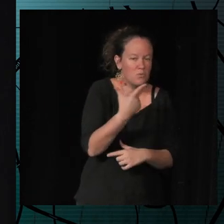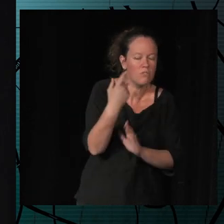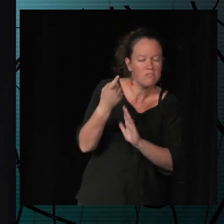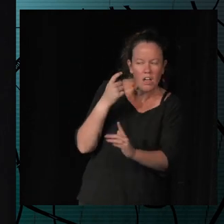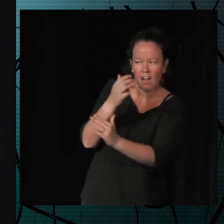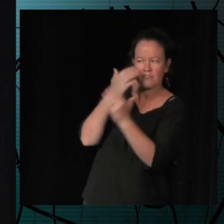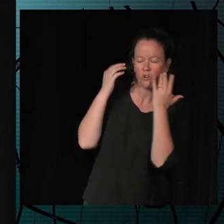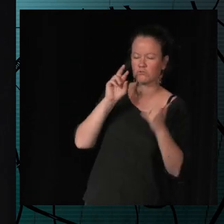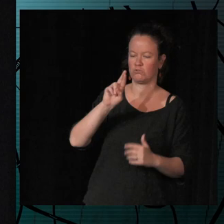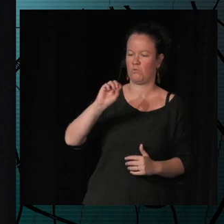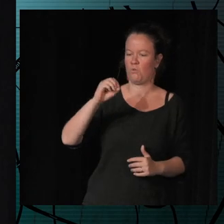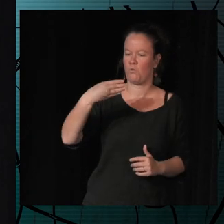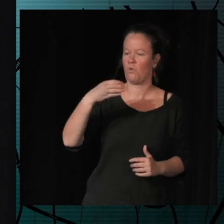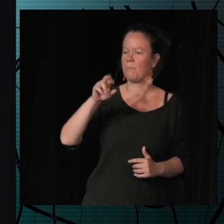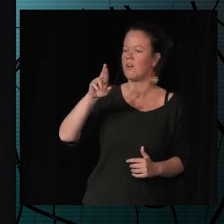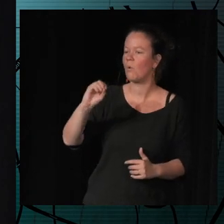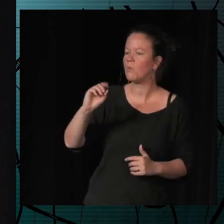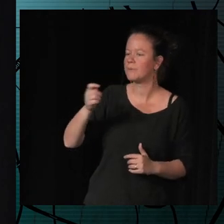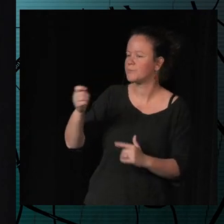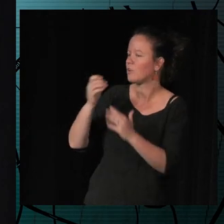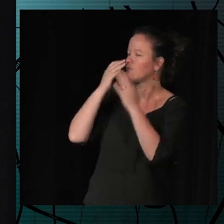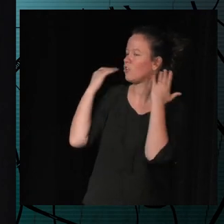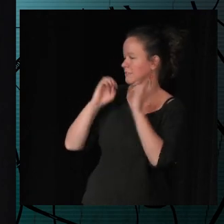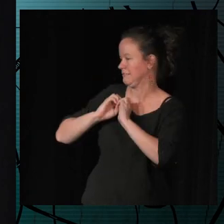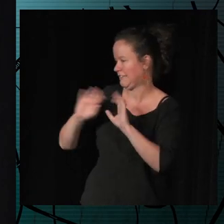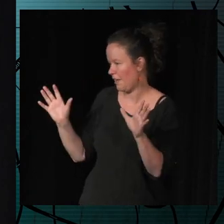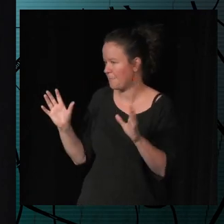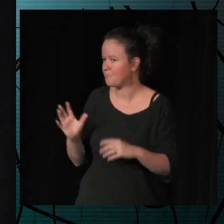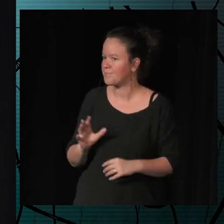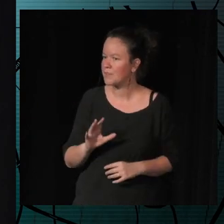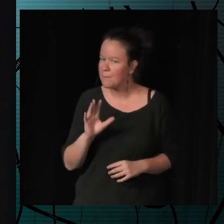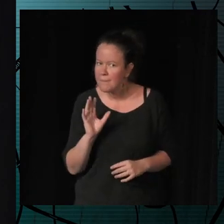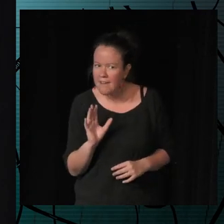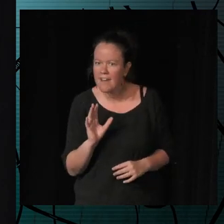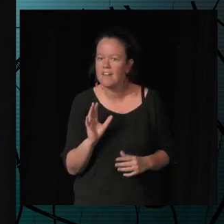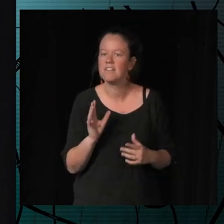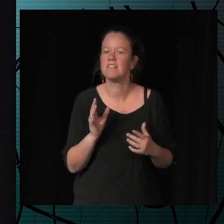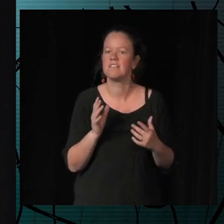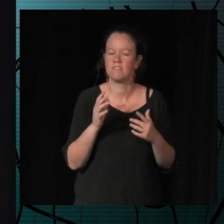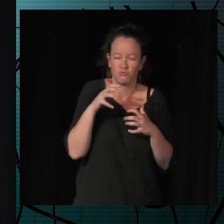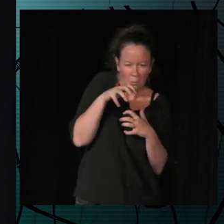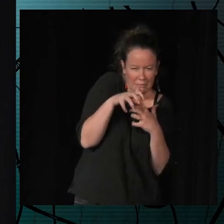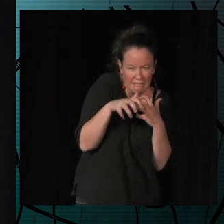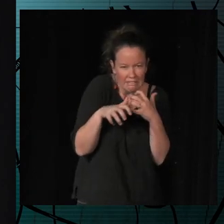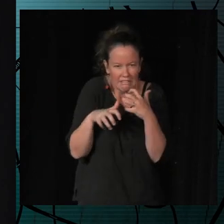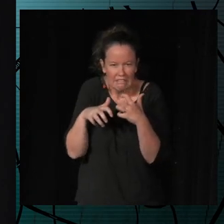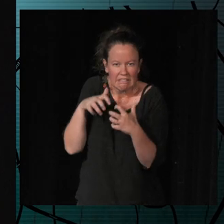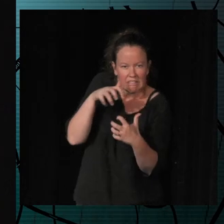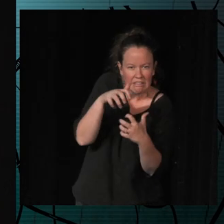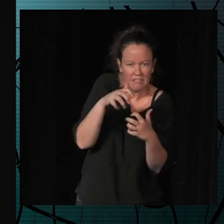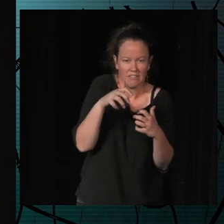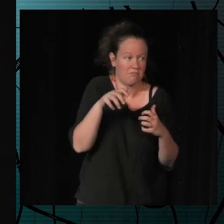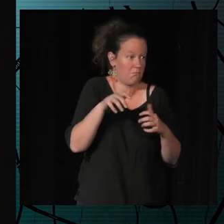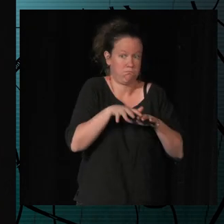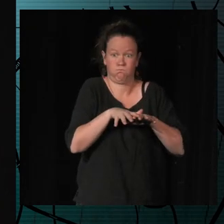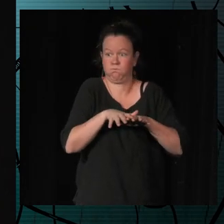sûr donc il y a toujours cette accointance avec le cinéma qui qui est très présent mais effectivement aujourd'hui la la figure du du zombie elle a tellement été utilisée je pense